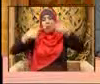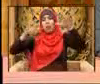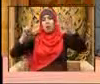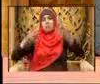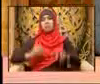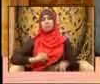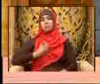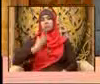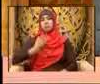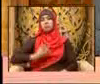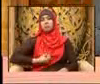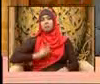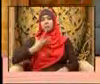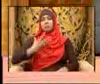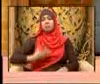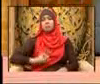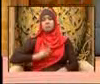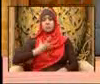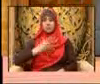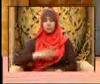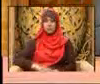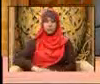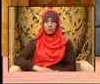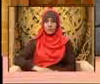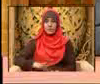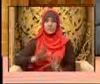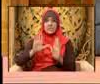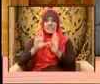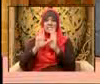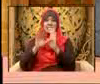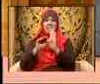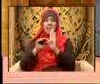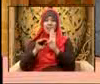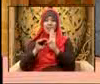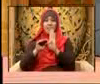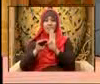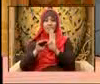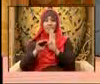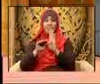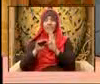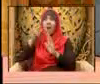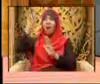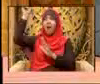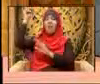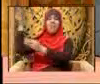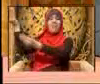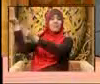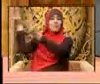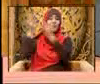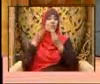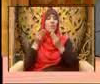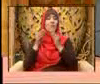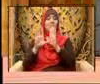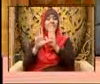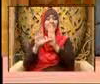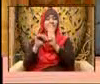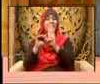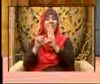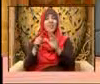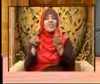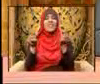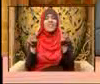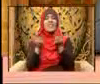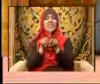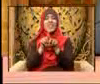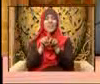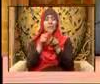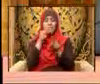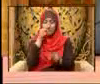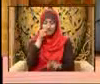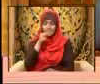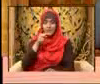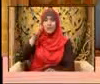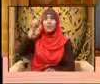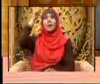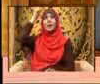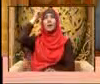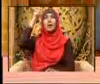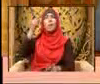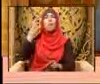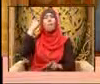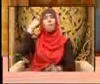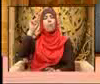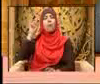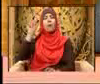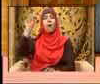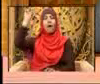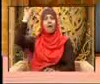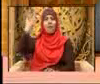الإخوة والأحبة، الصلاة مكرمة منحنا الله عز وجل إياها، الصلاة نعمة